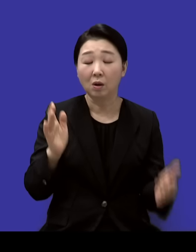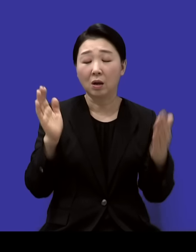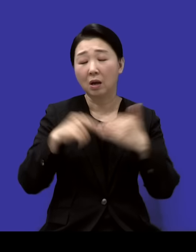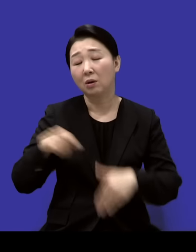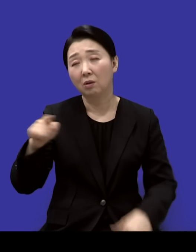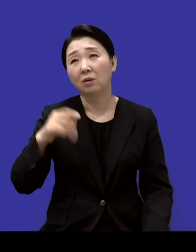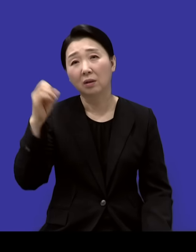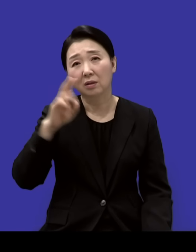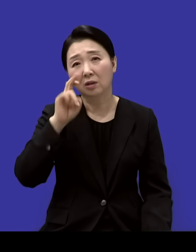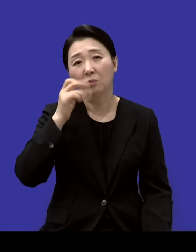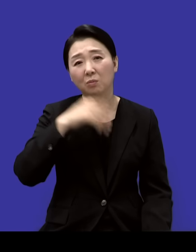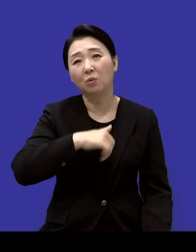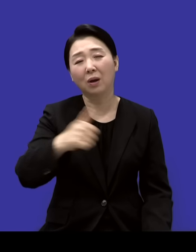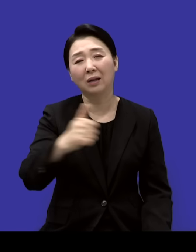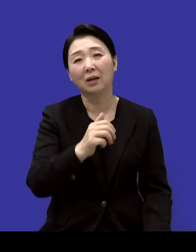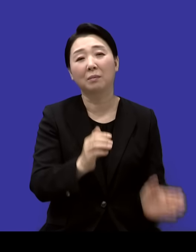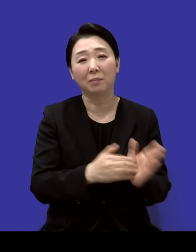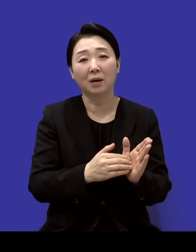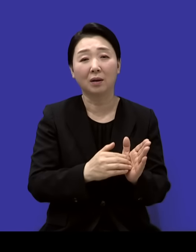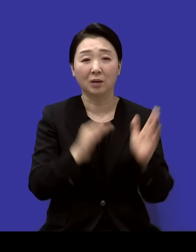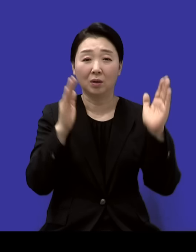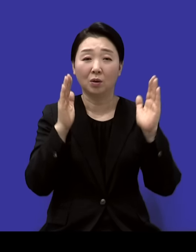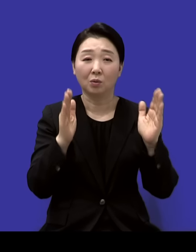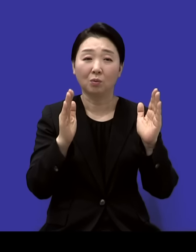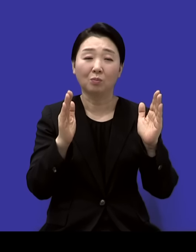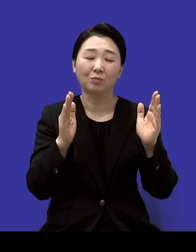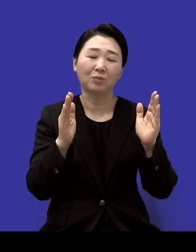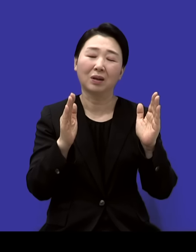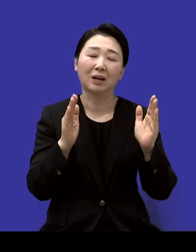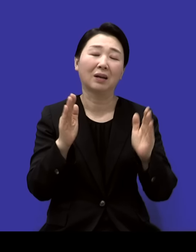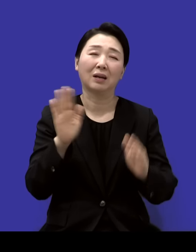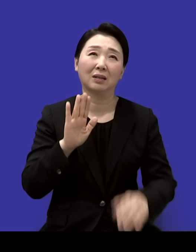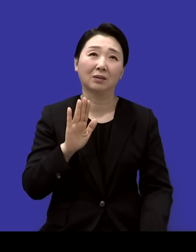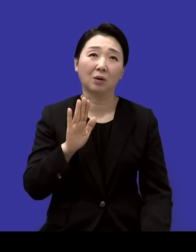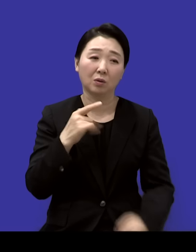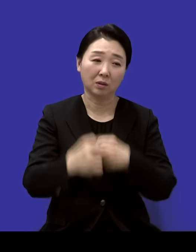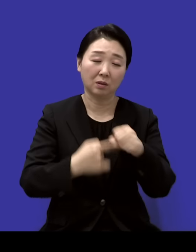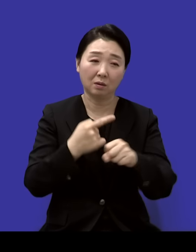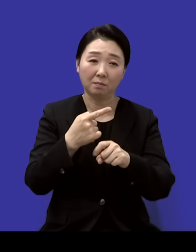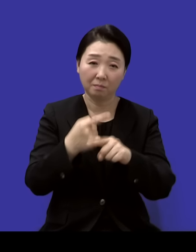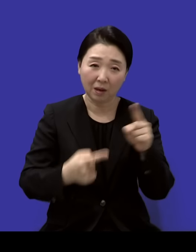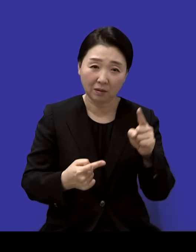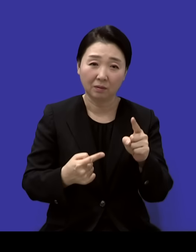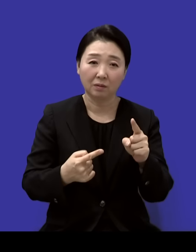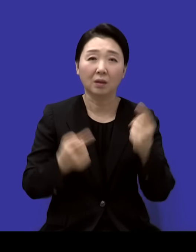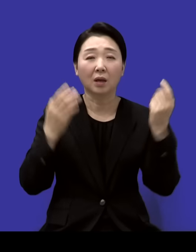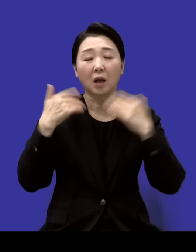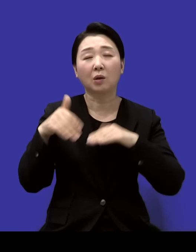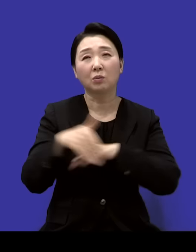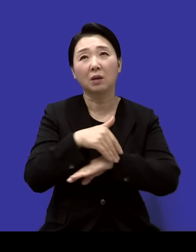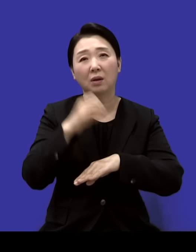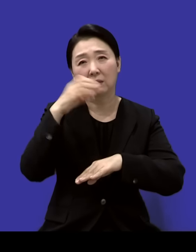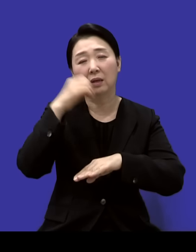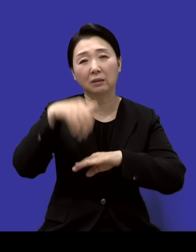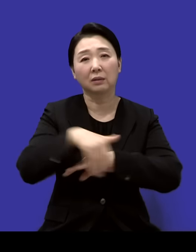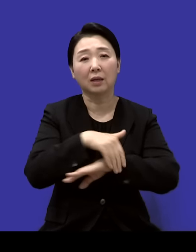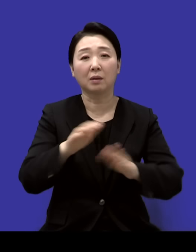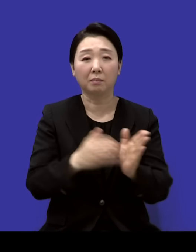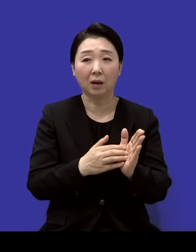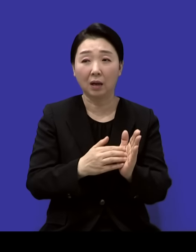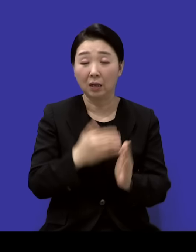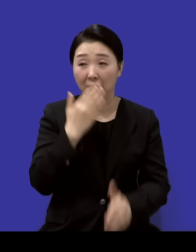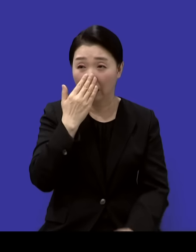먹으러 다니고요. 그다음에 이렇게 공부하러는 다니지 않은 거죠. 1년 반 정도를 제가 학교 생활 그렇게 했는데 그렇게 착하고